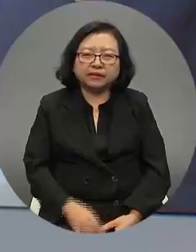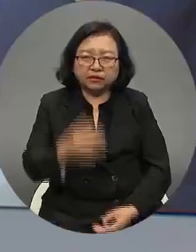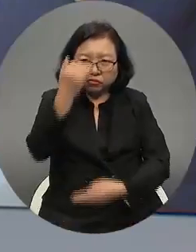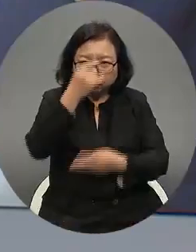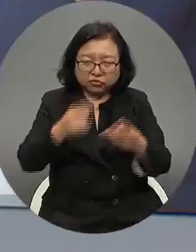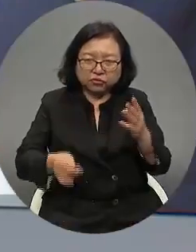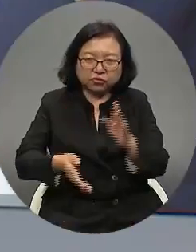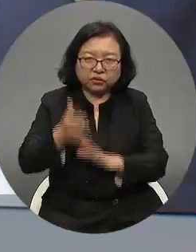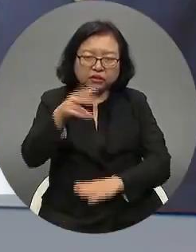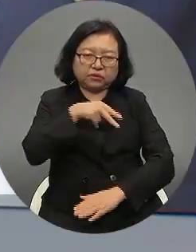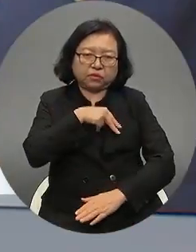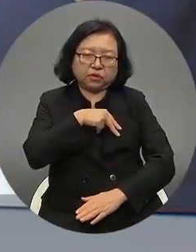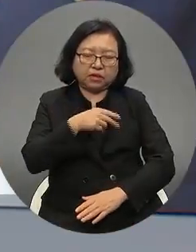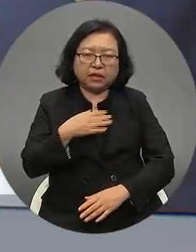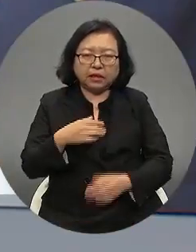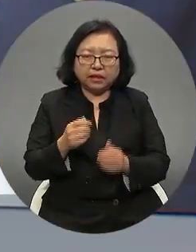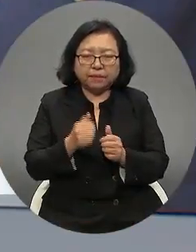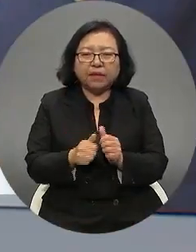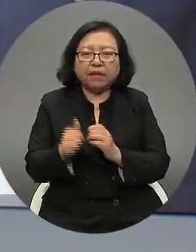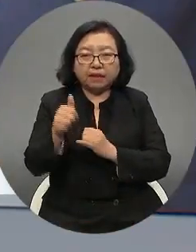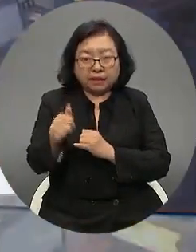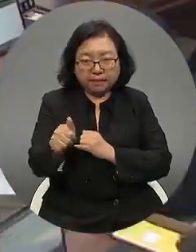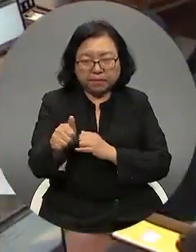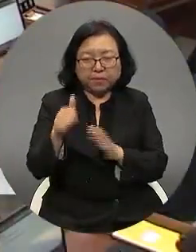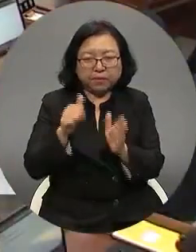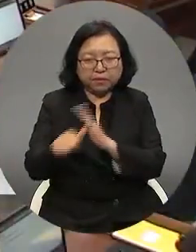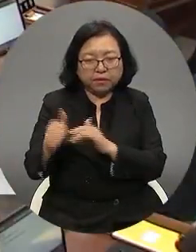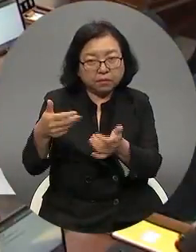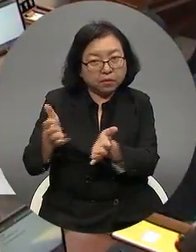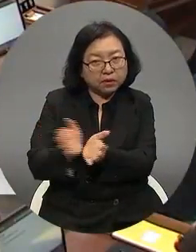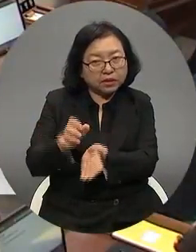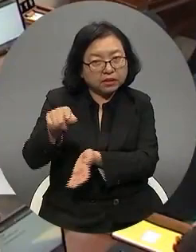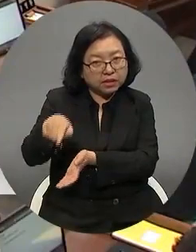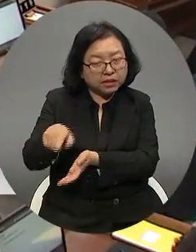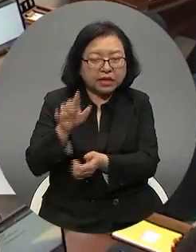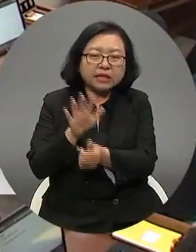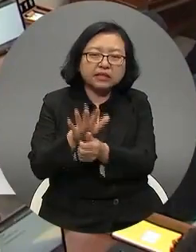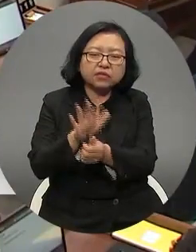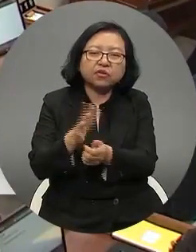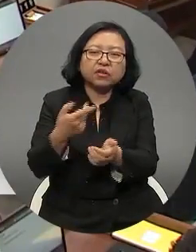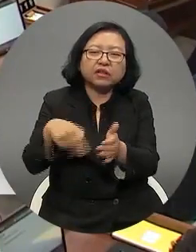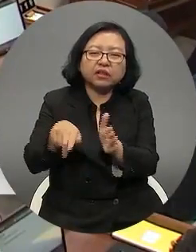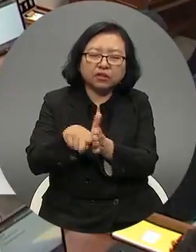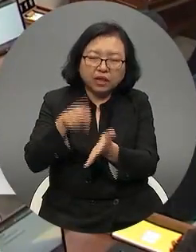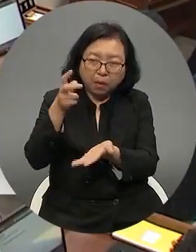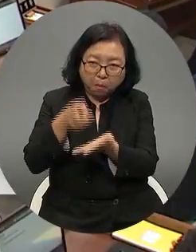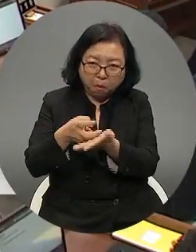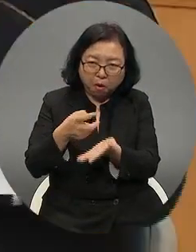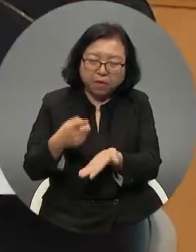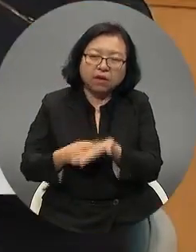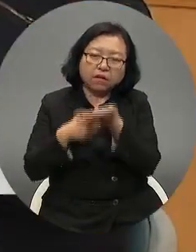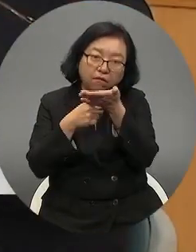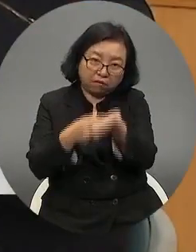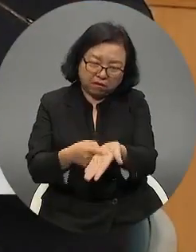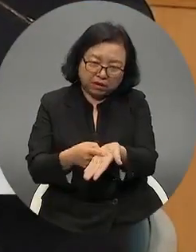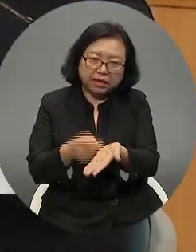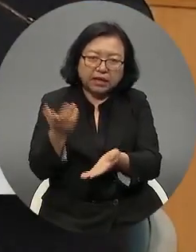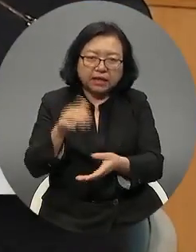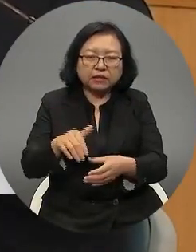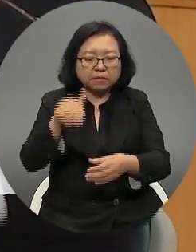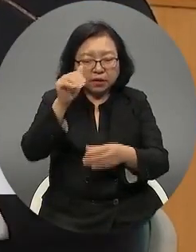충주 시의원이 남편이 대표로 있는 단체에 지원 조례안을 발휘했다 표결한 참여하지 않은 회피 신청을